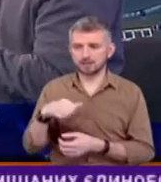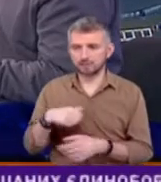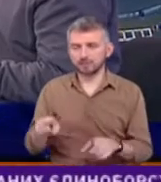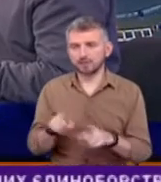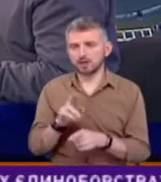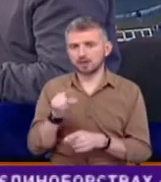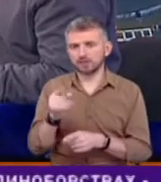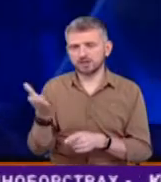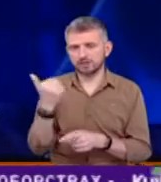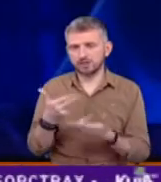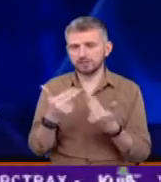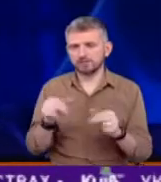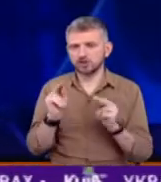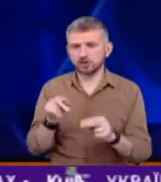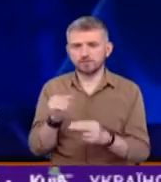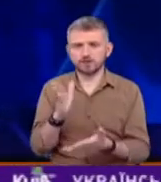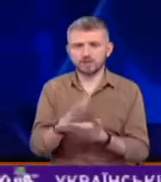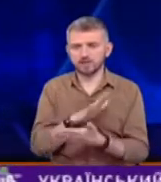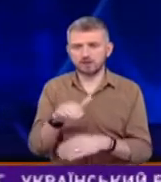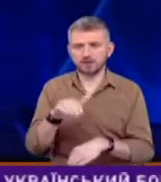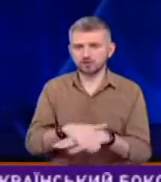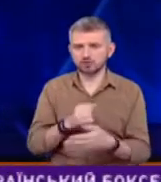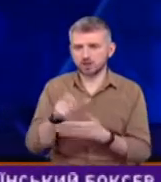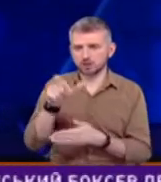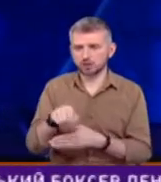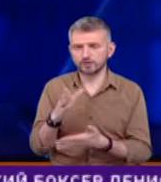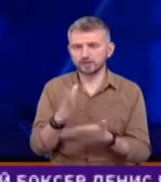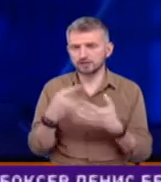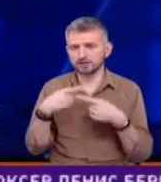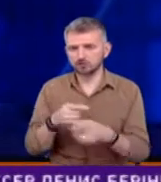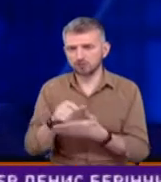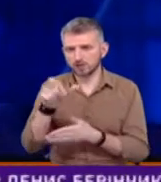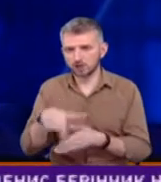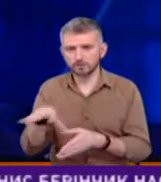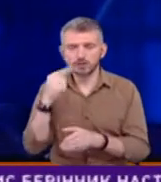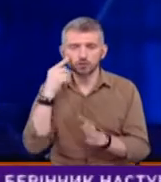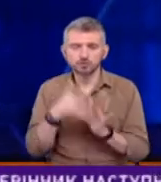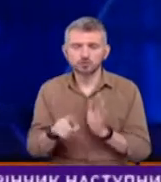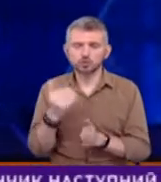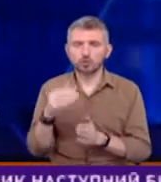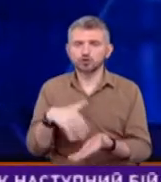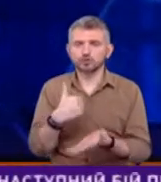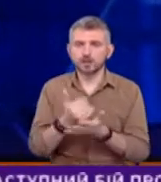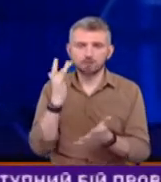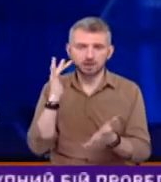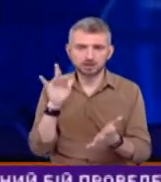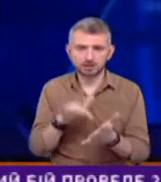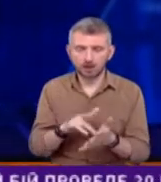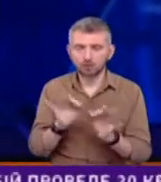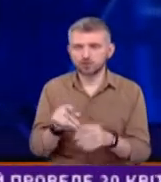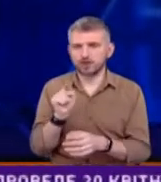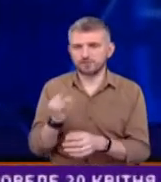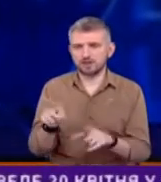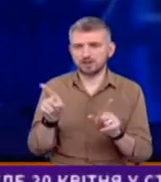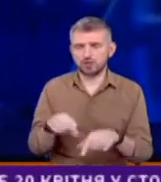як він, давайте визнавати чесно, він не є фактичним кандидатом, він є технічним кандидатом. Всі розуміємо, що його основна мета, хоча він